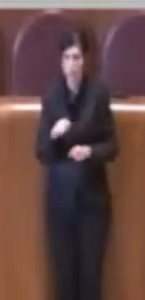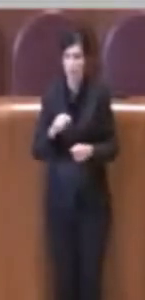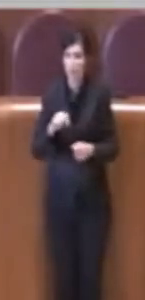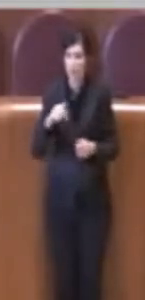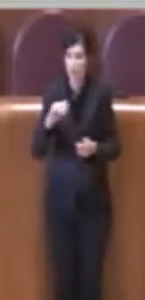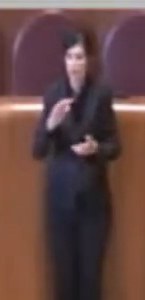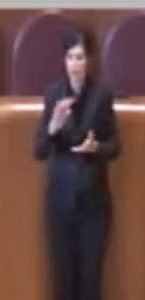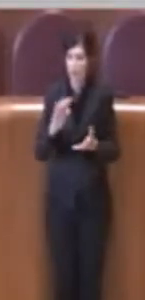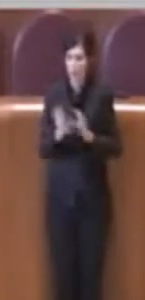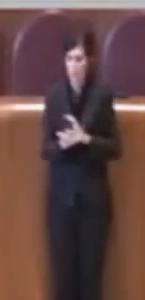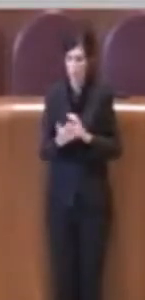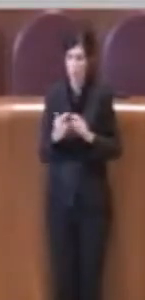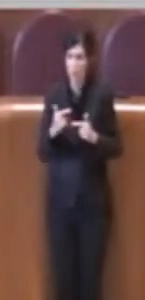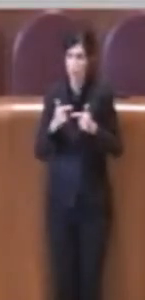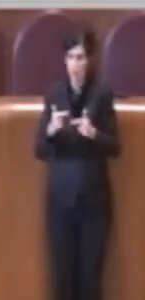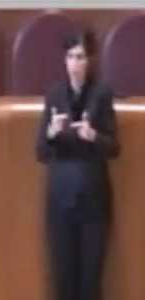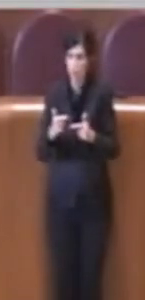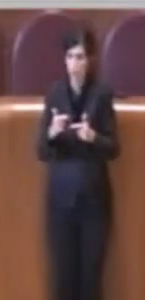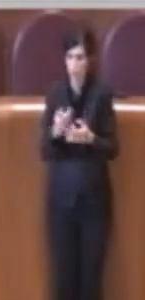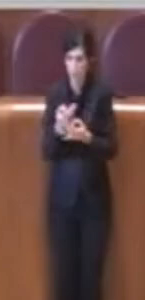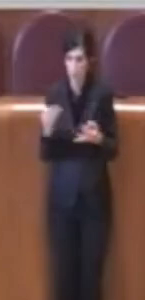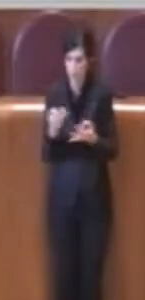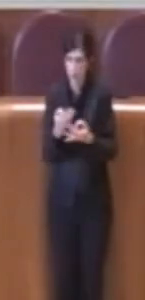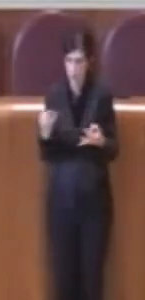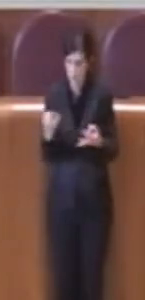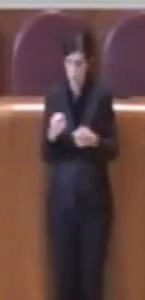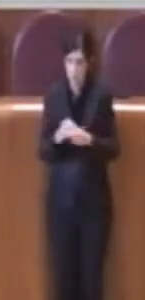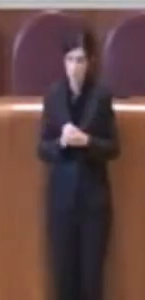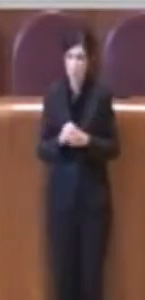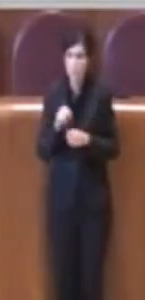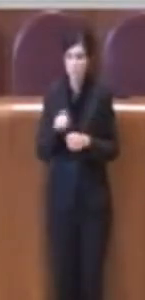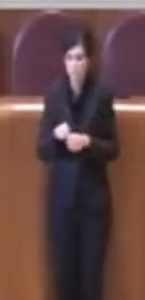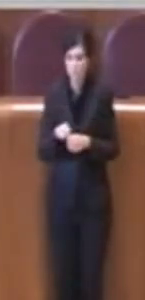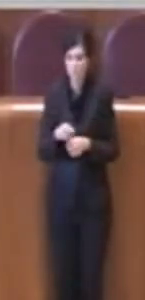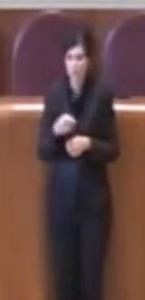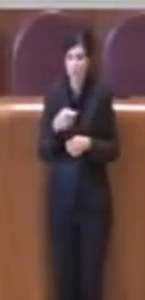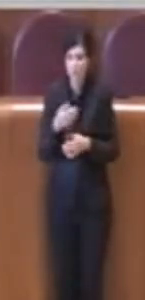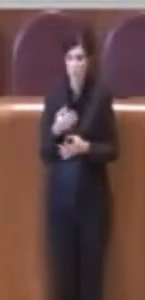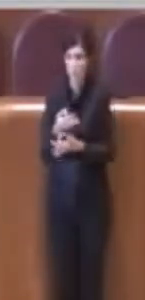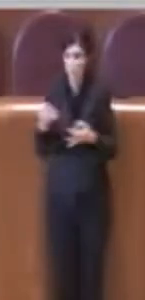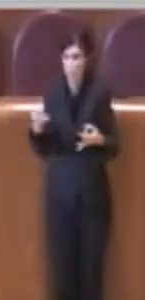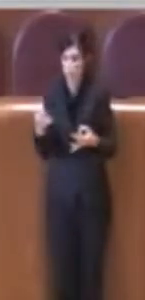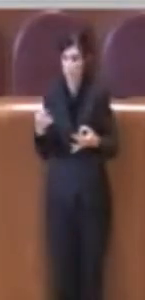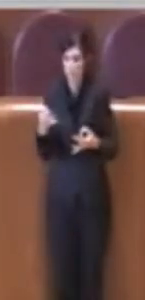di fare la cosa giusta, non la cosa più facile. Grazie.